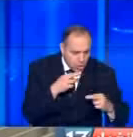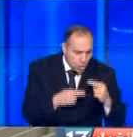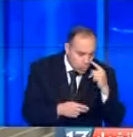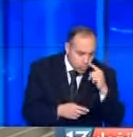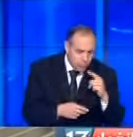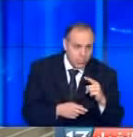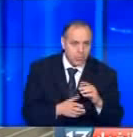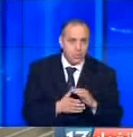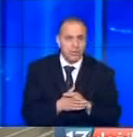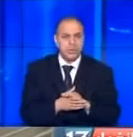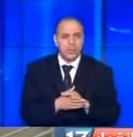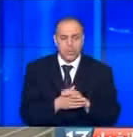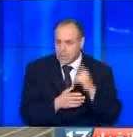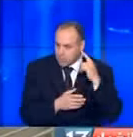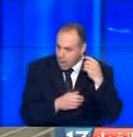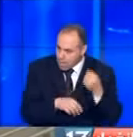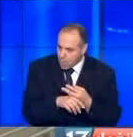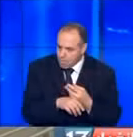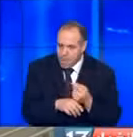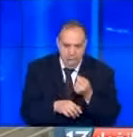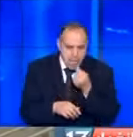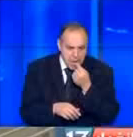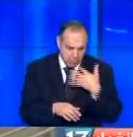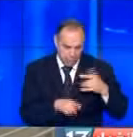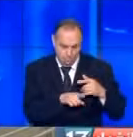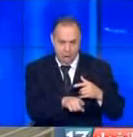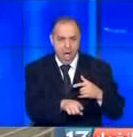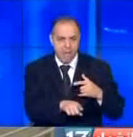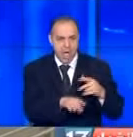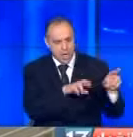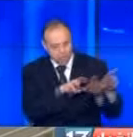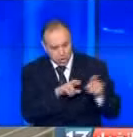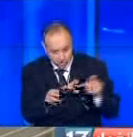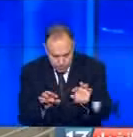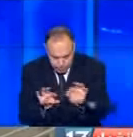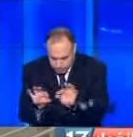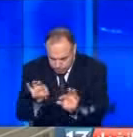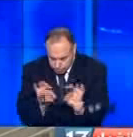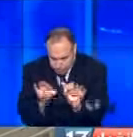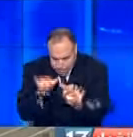خلفية هذه الحادثة وطالبوا بتمكينهم من أكلة صحية. ماكلة